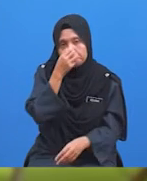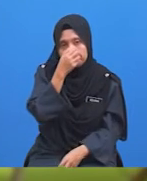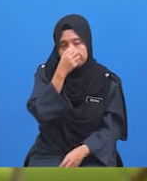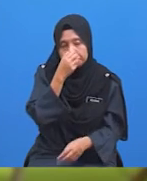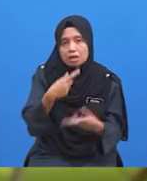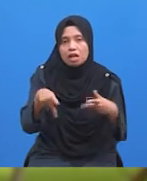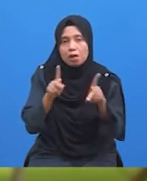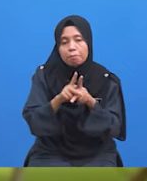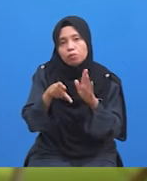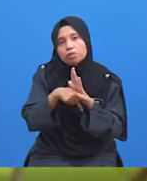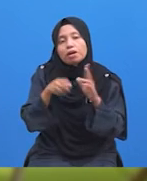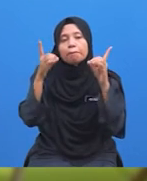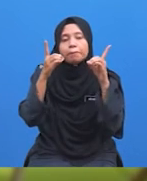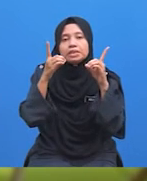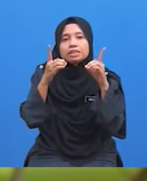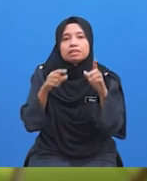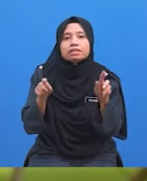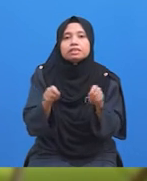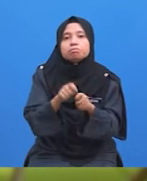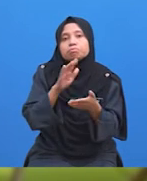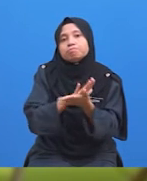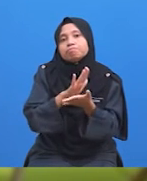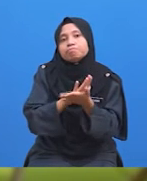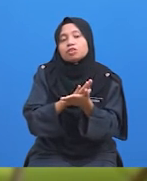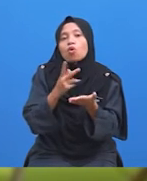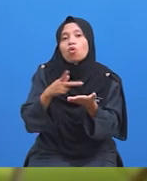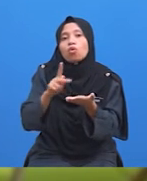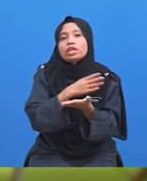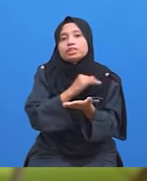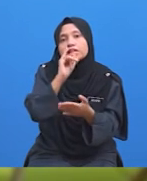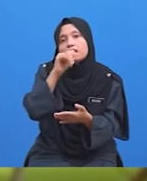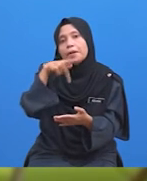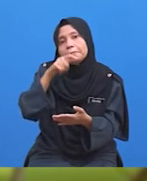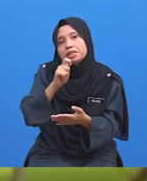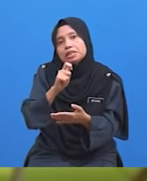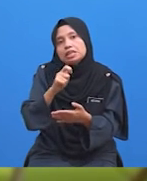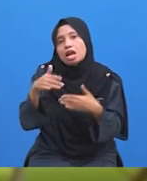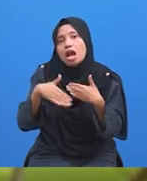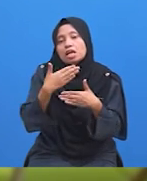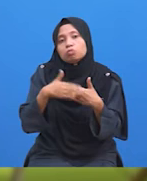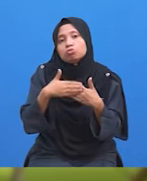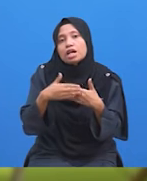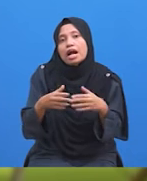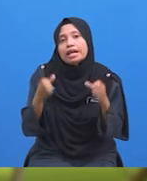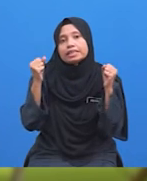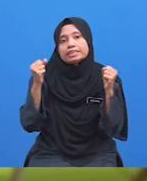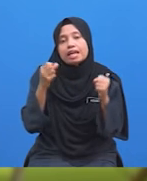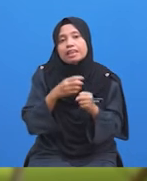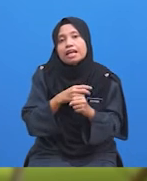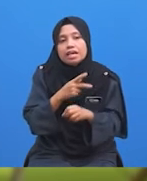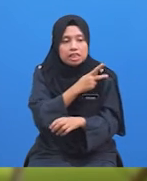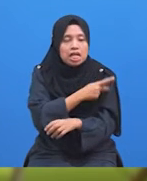keperluan pendidikan seperti sekolah Kholis dan IPT kemudahan kesehatan seperti